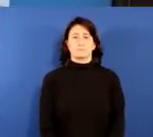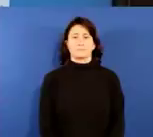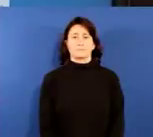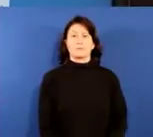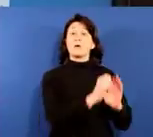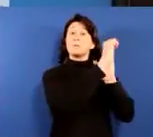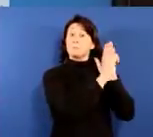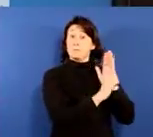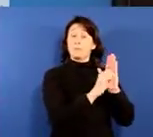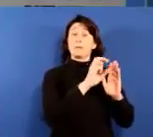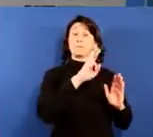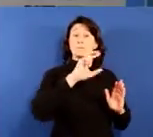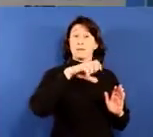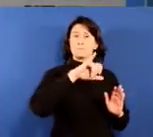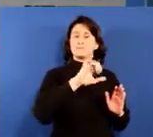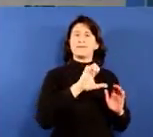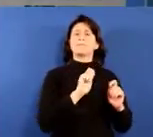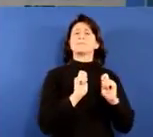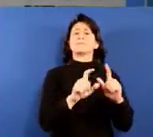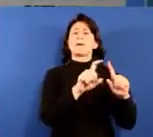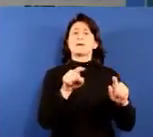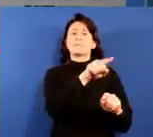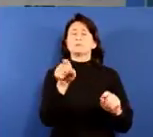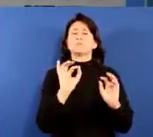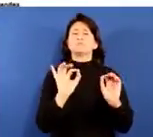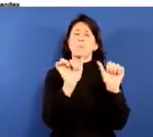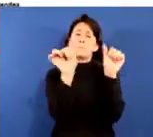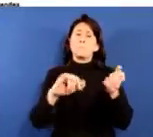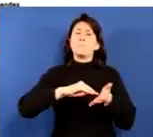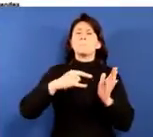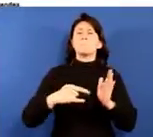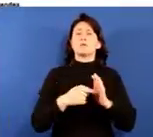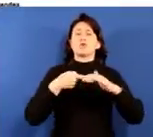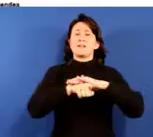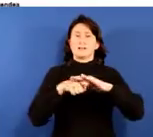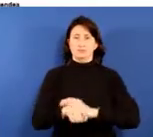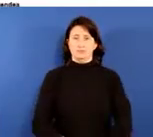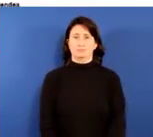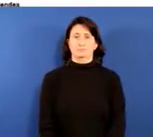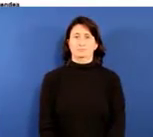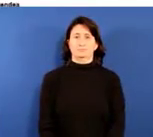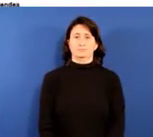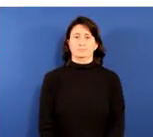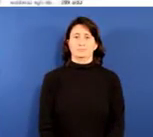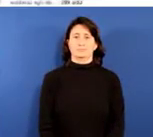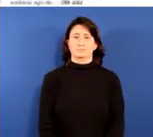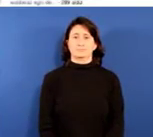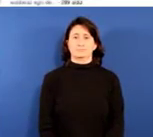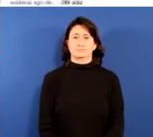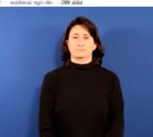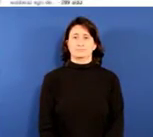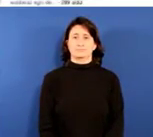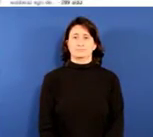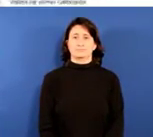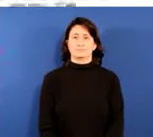Era berean, diputatuak Bizkaiko Foru Aldundiaren izenean azpimarratu du informazio atari horrek euskara eta batez ere